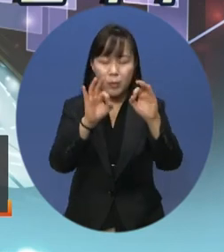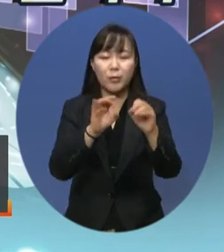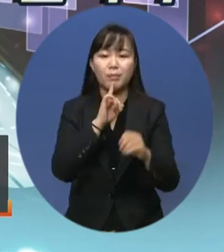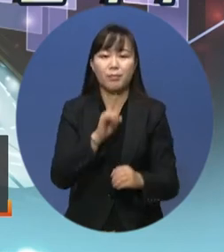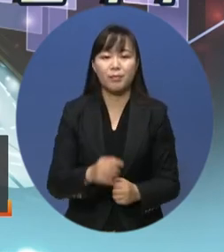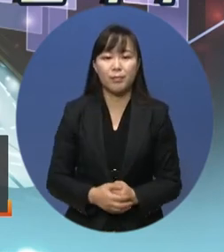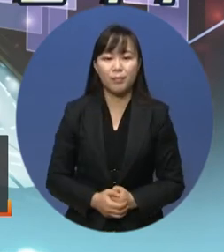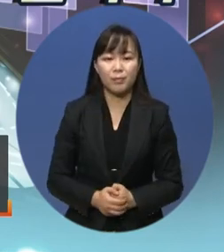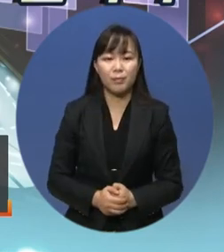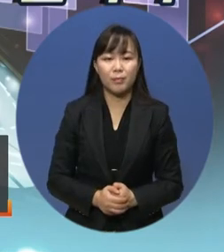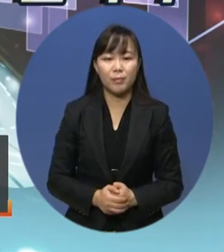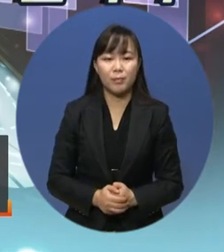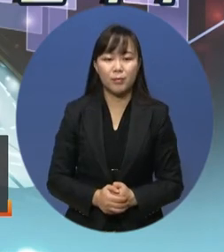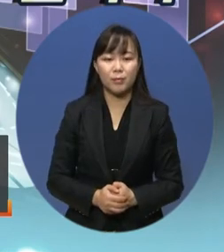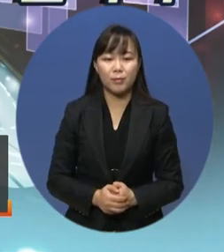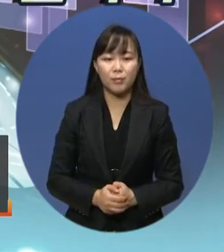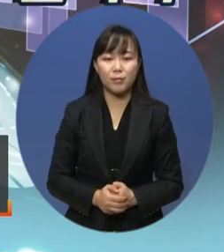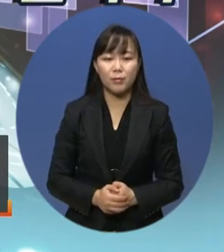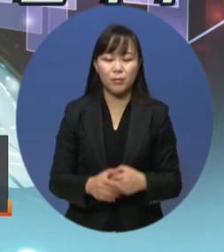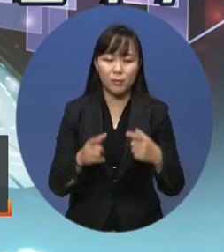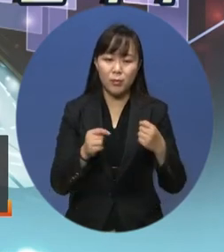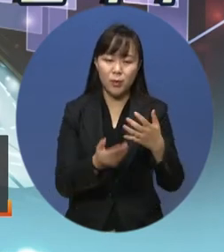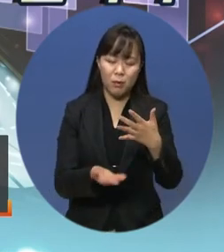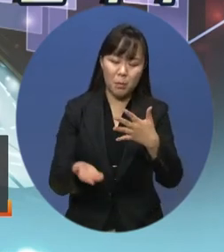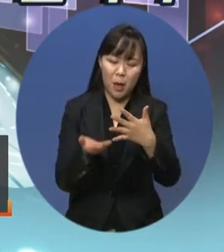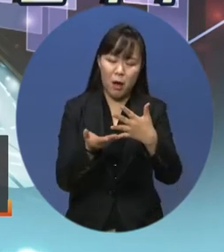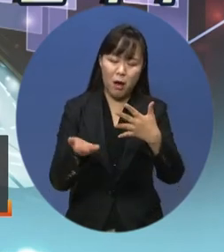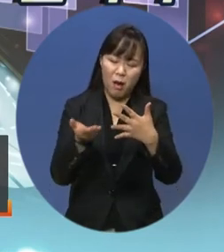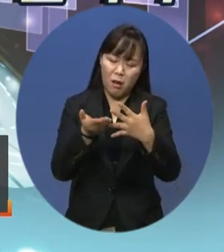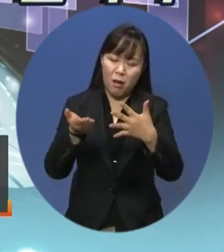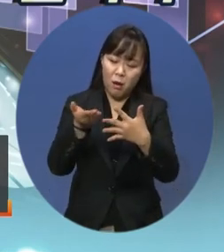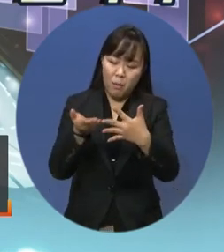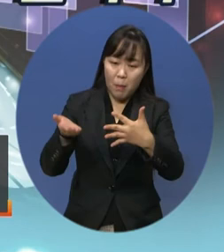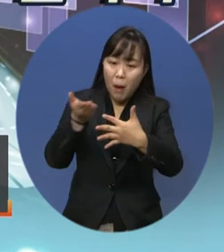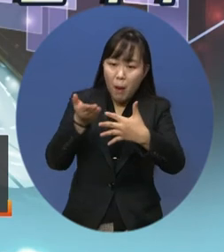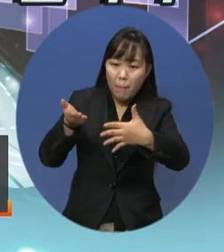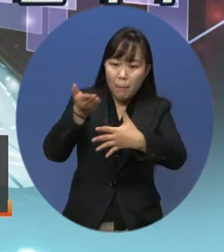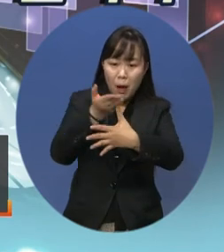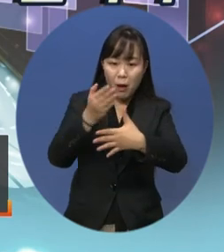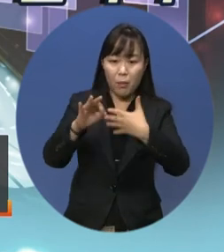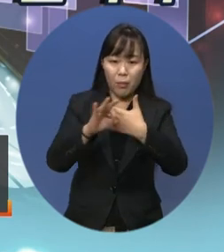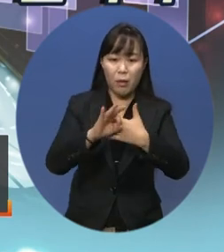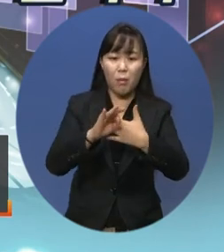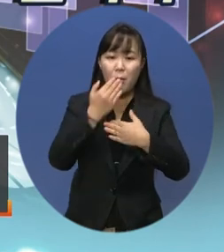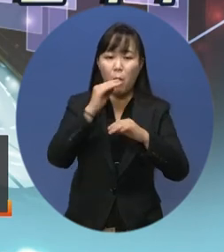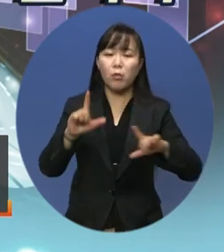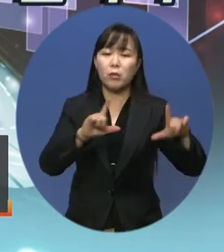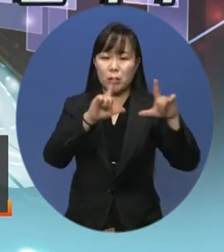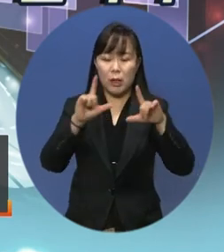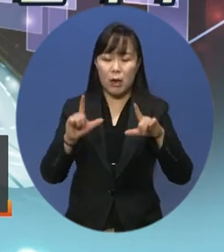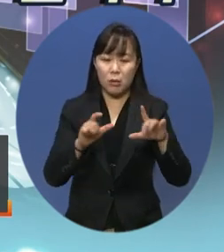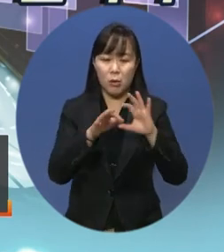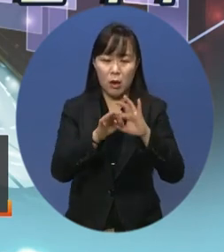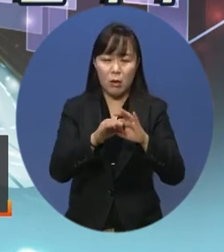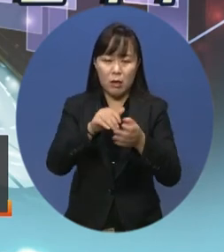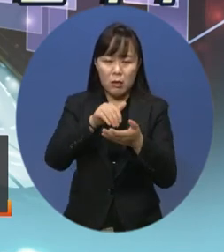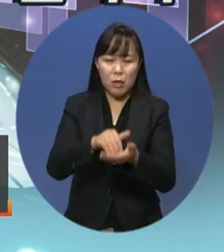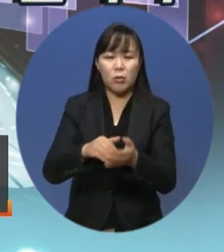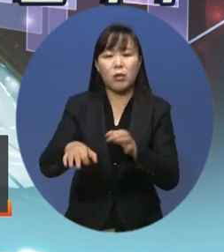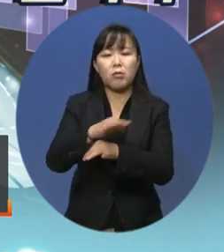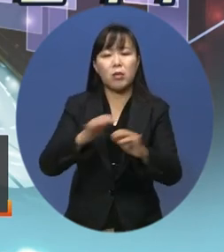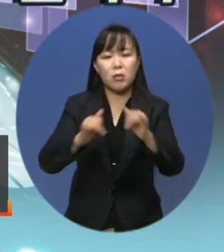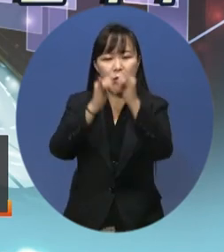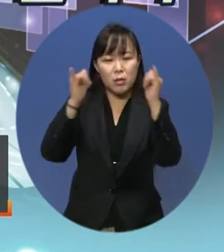것입니다. 이렇게 격상되면 국민들은 생업에 필요한 최소한의 경제사회